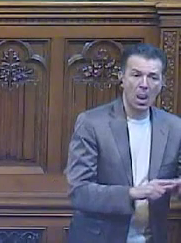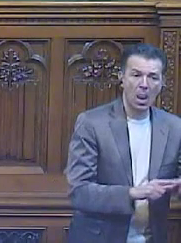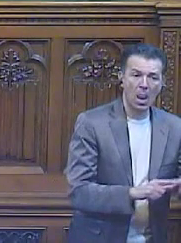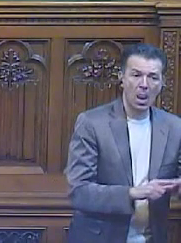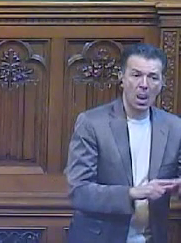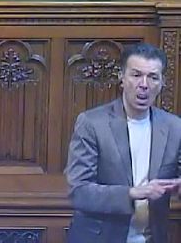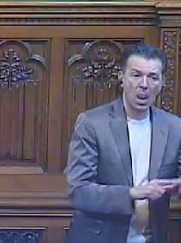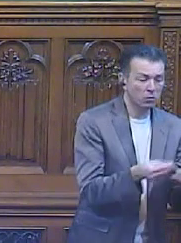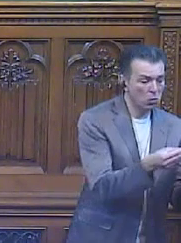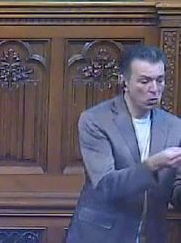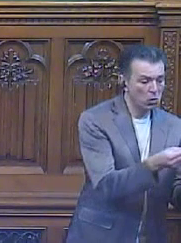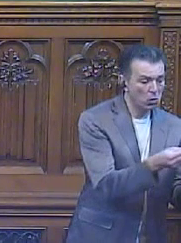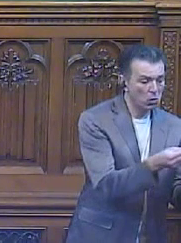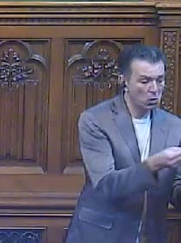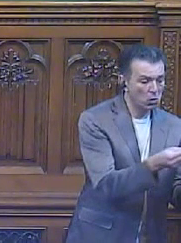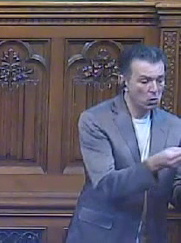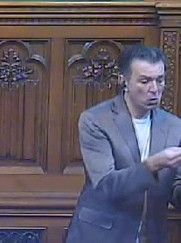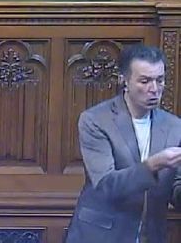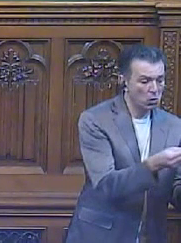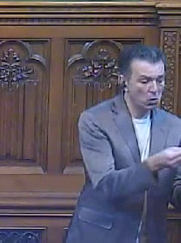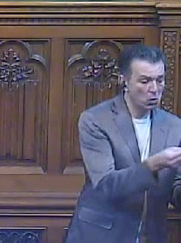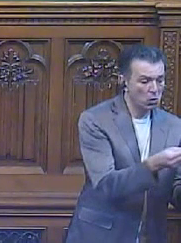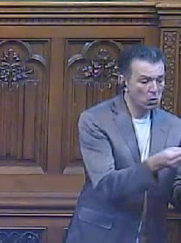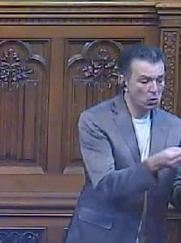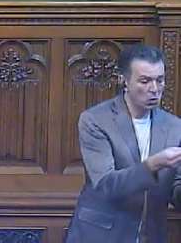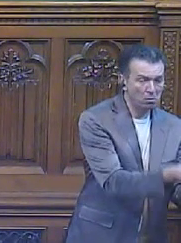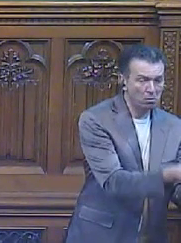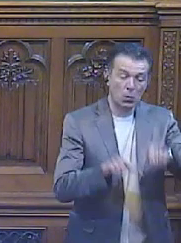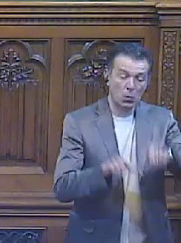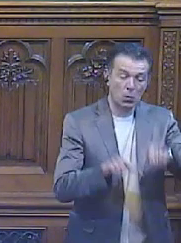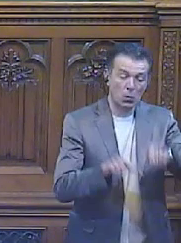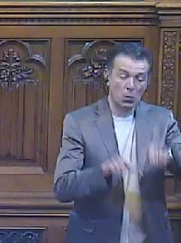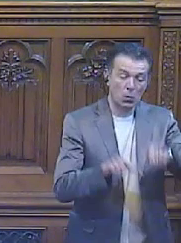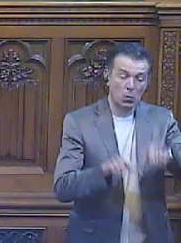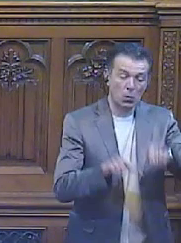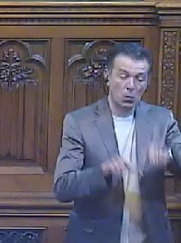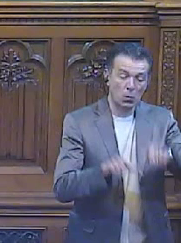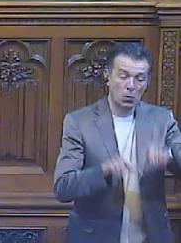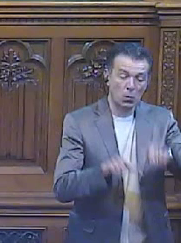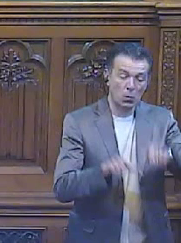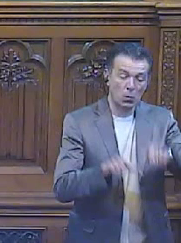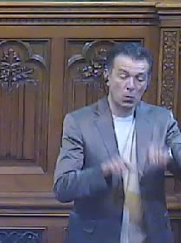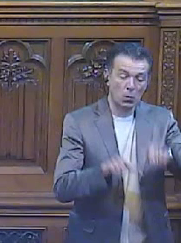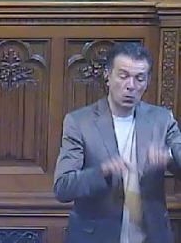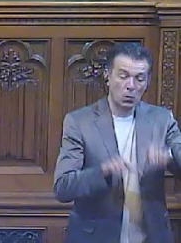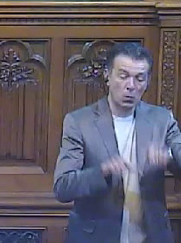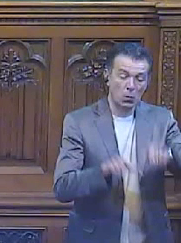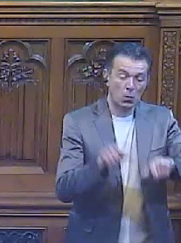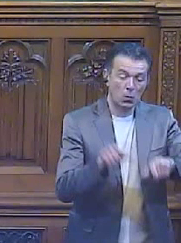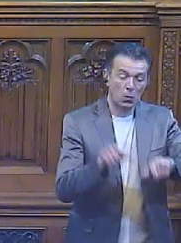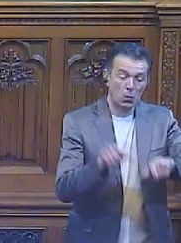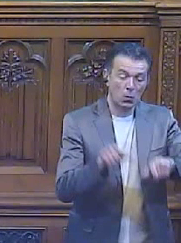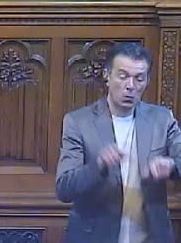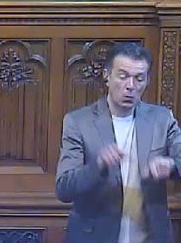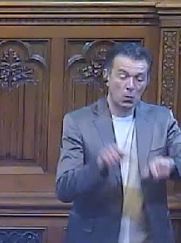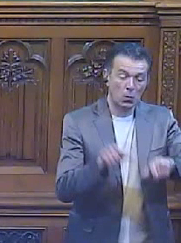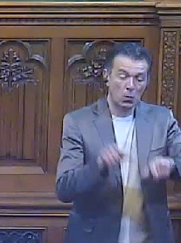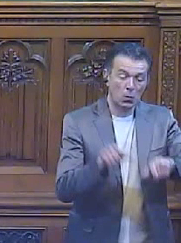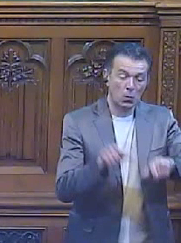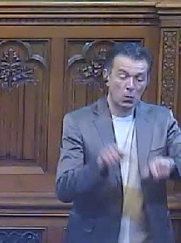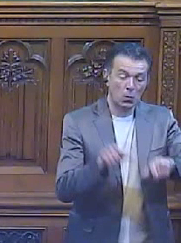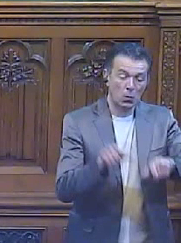erbracht werden. Genauso wie Steuern zu bezahlen sind und dann ebenfalls auf vielfältige Weise im Sozialsystem